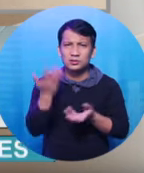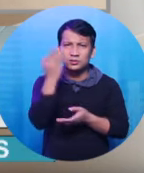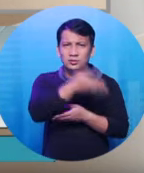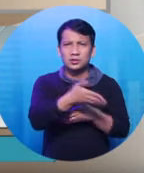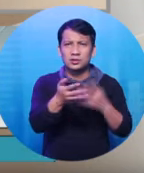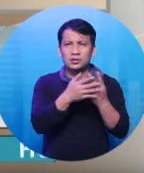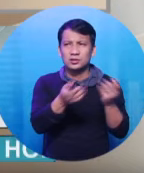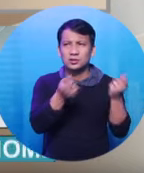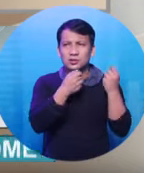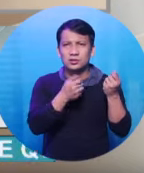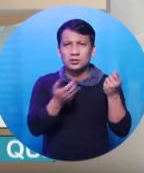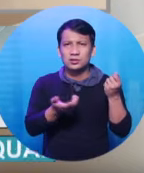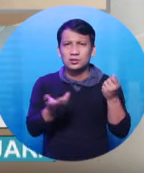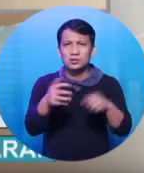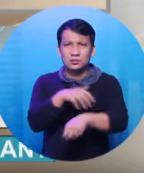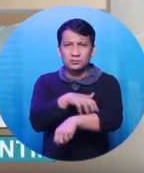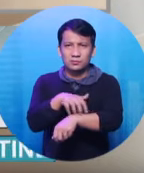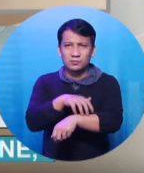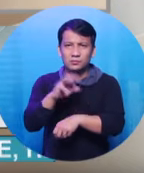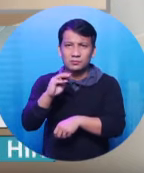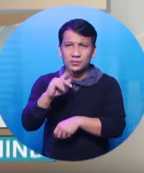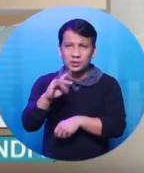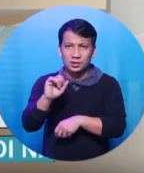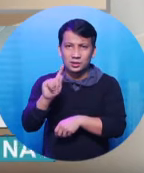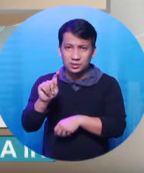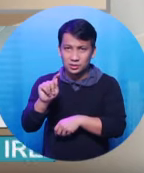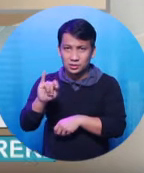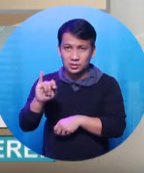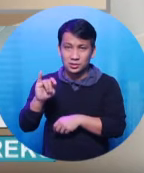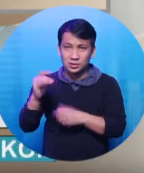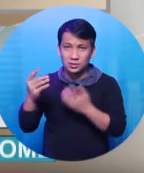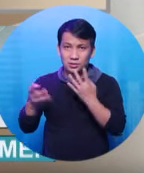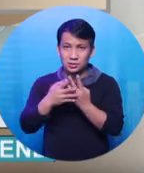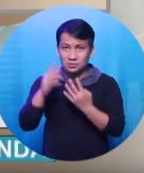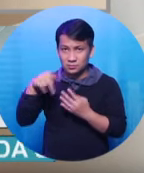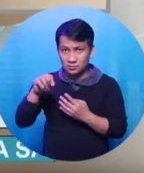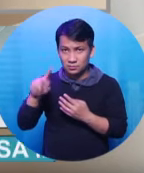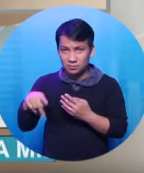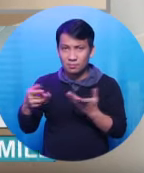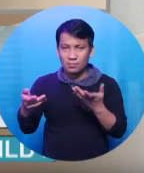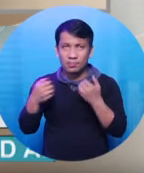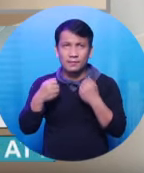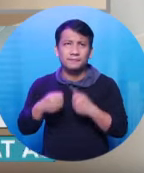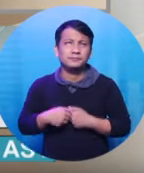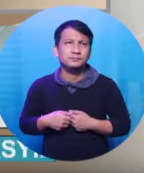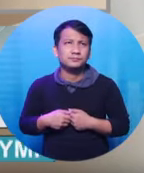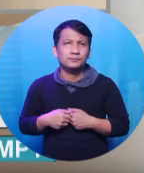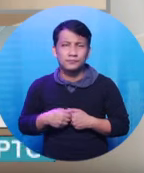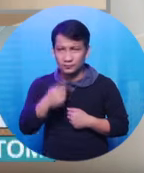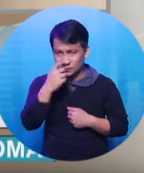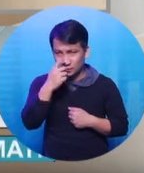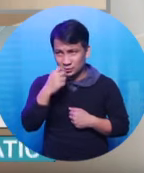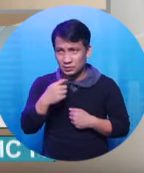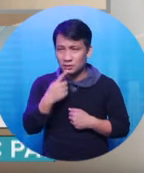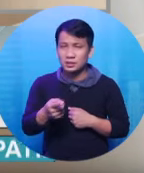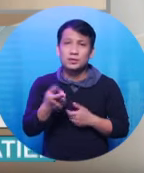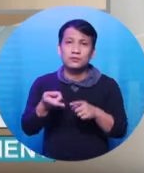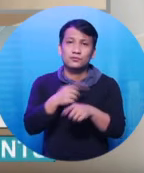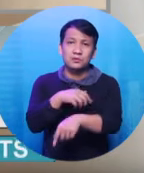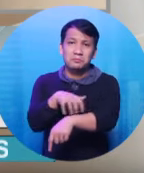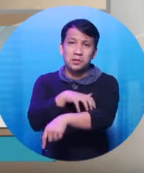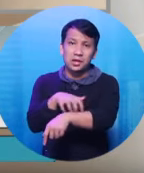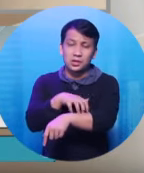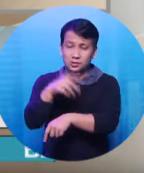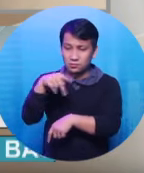ngayon? Makati jail po. Makati, PNP. Opo. Okay, kung nakikinig po yung mga